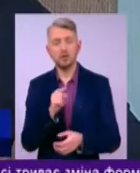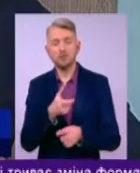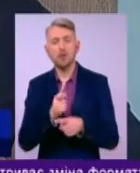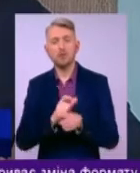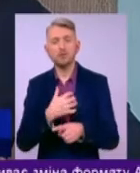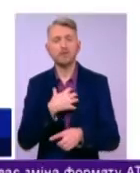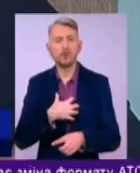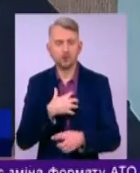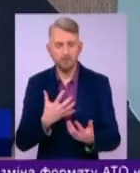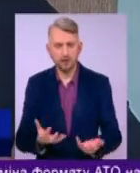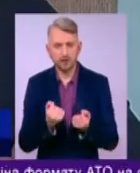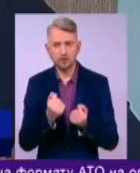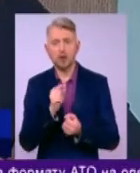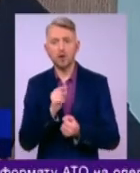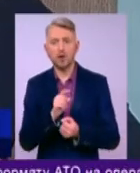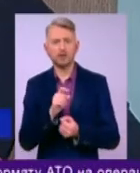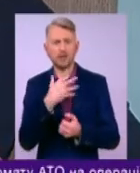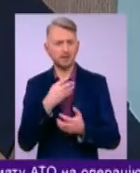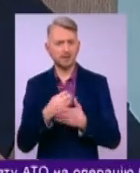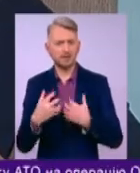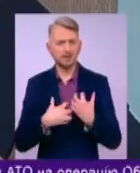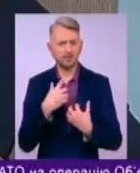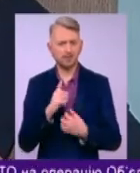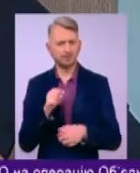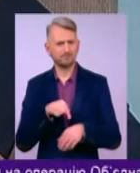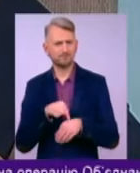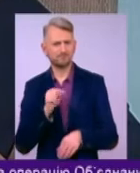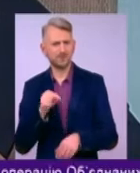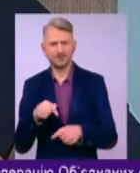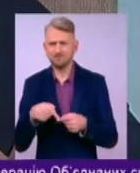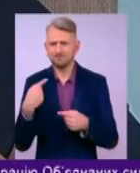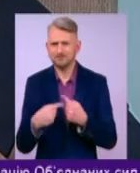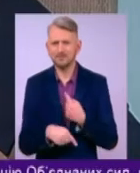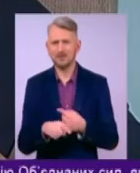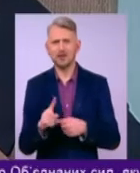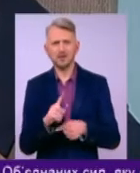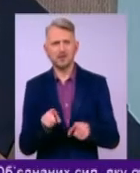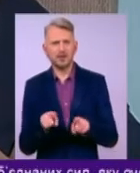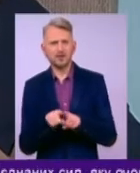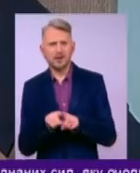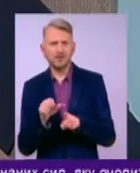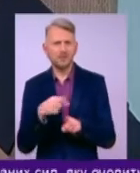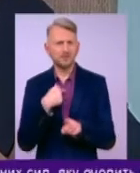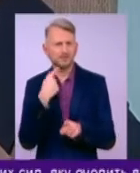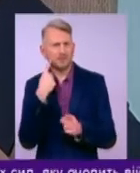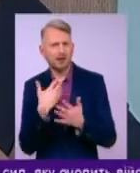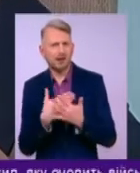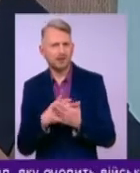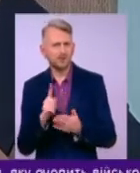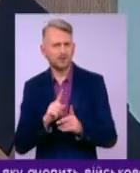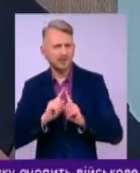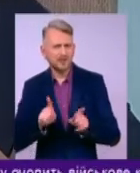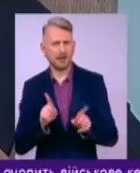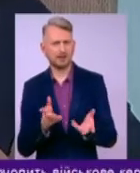важна підтримка. Він зі своєю тривогою, щось не то відбувається. Він так вже може догадуватися, щось